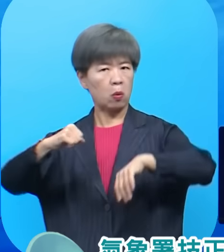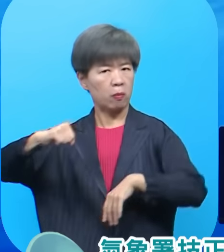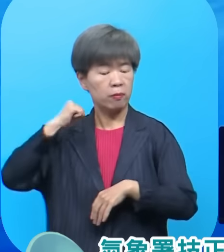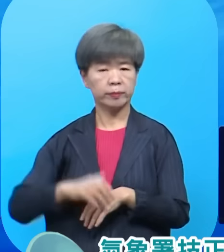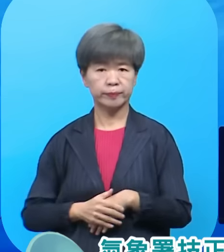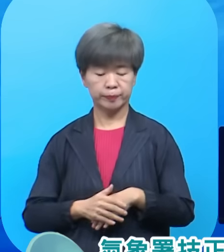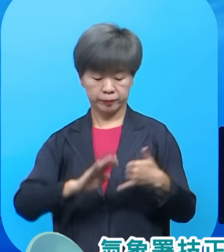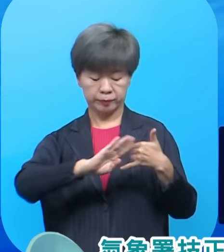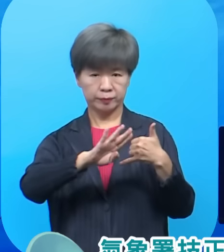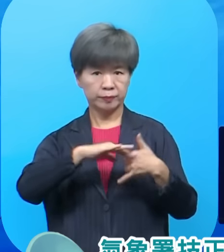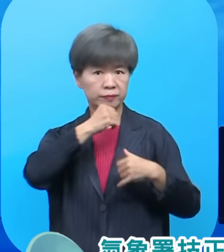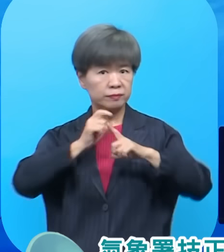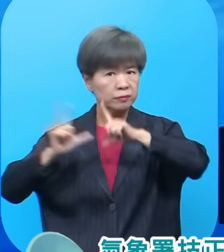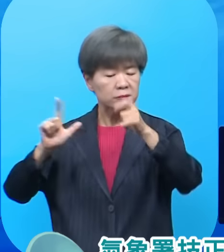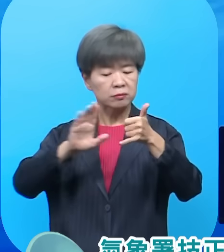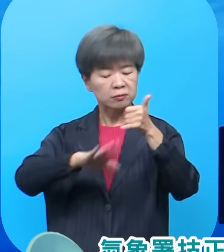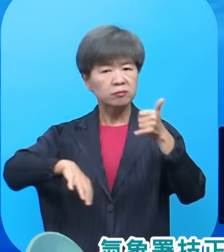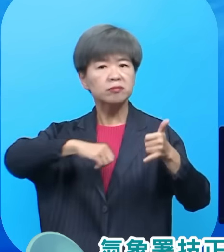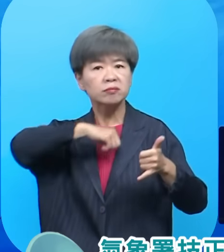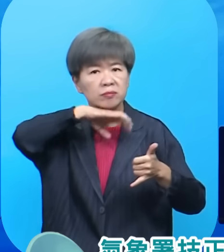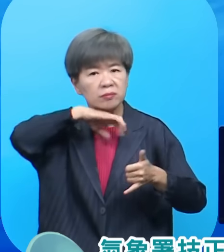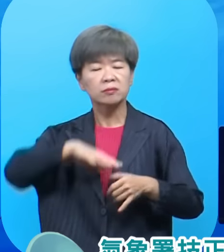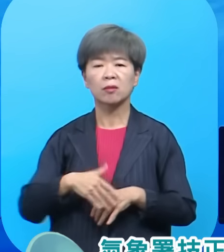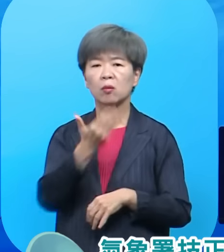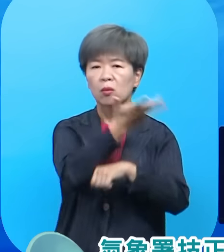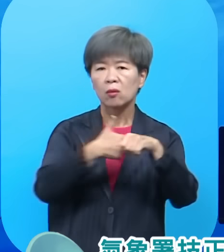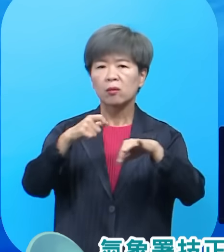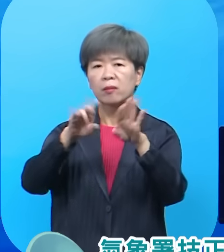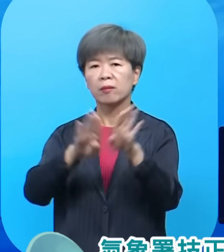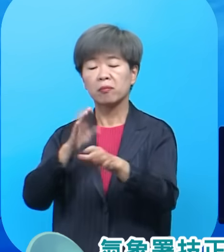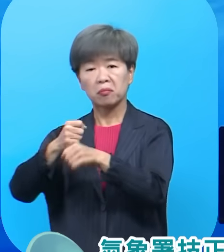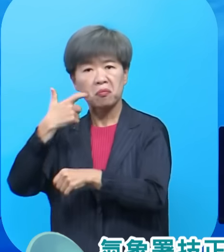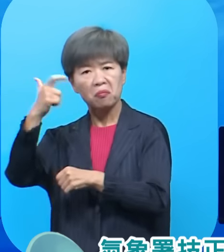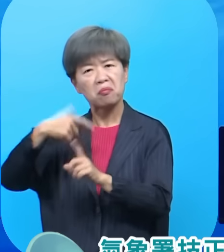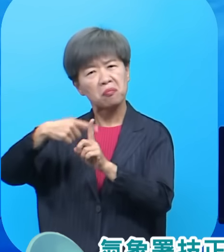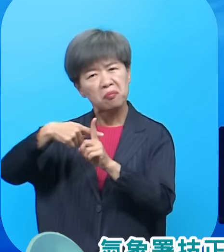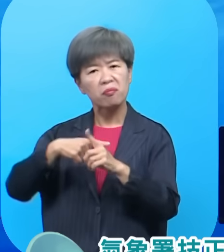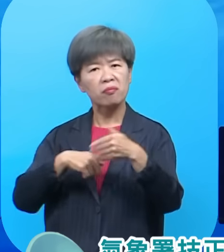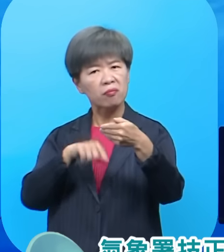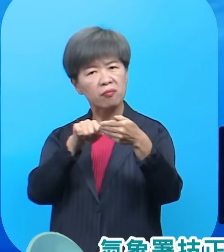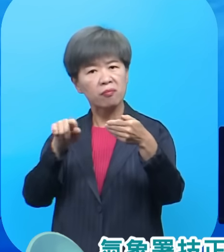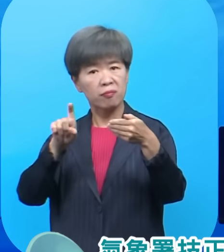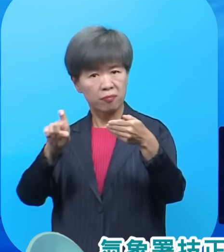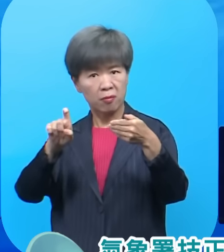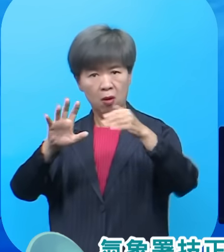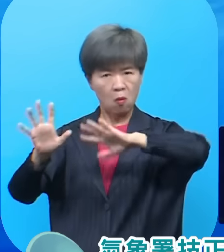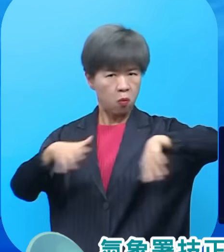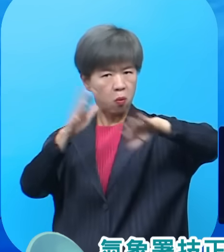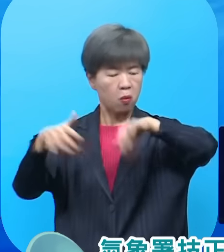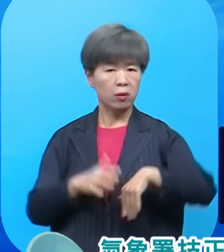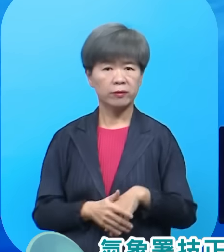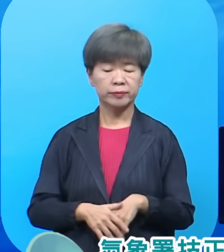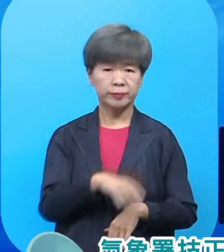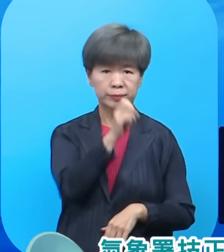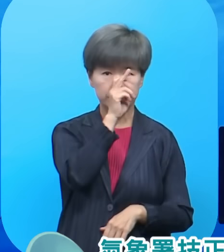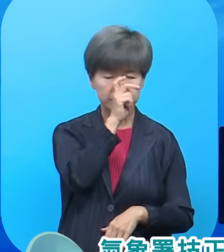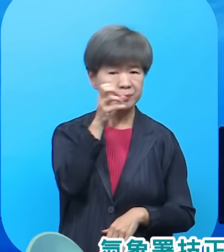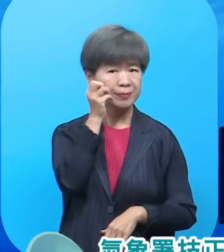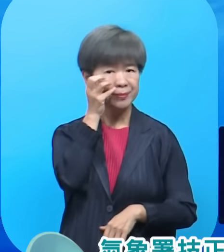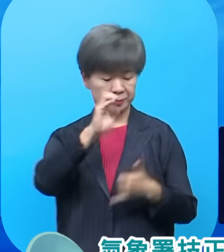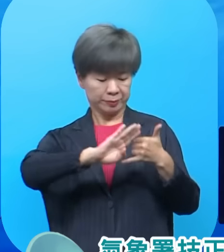东、屏东还有澎湖、金门、马祖会有9到10级的强阵风，还有宜兰、花莲的沿